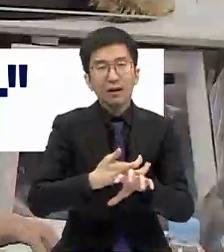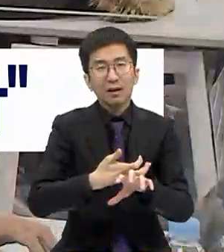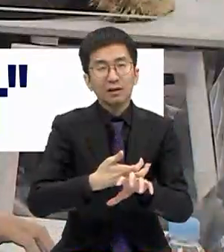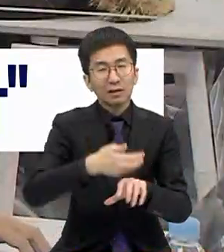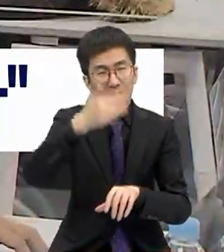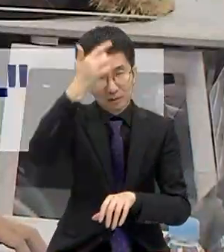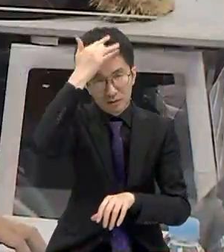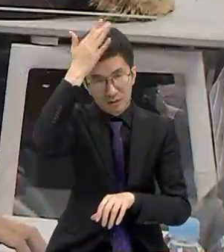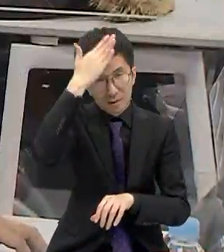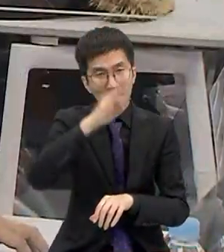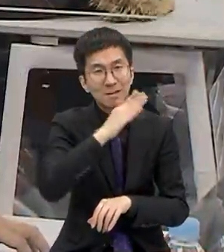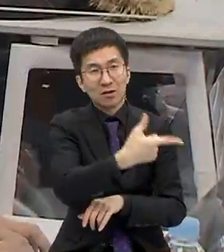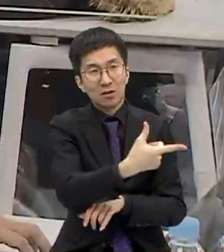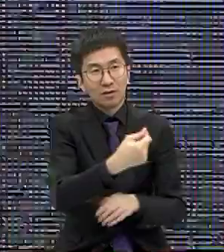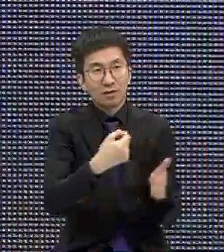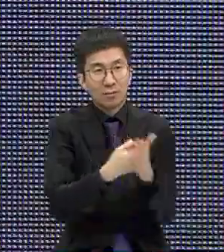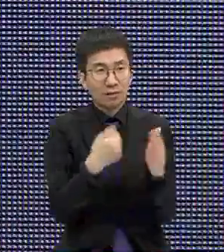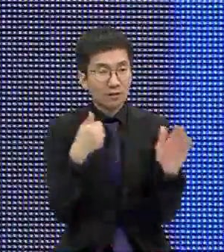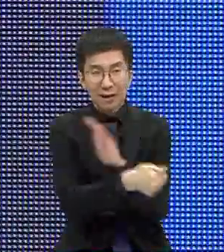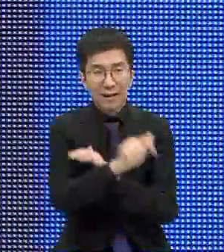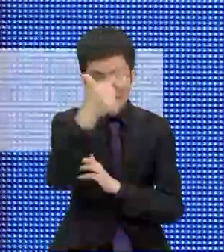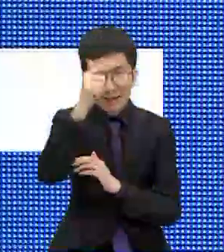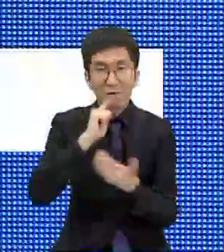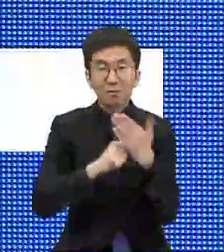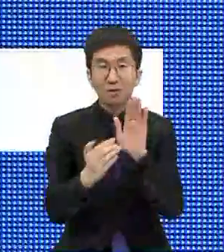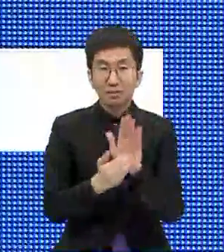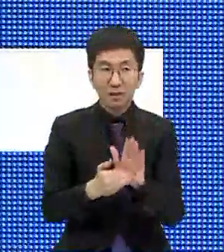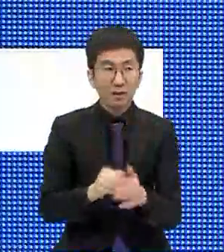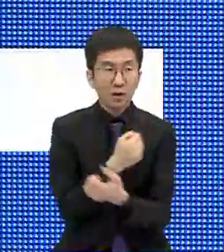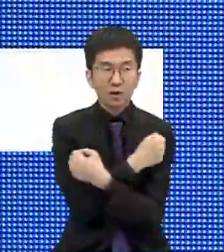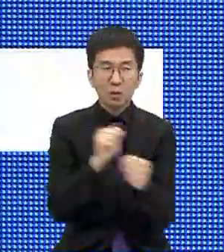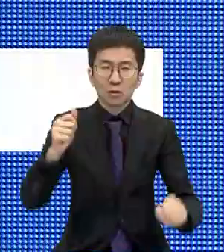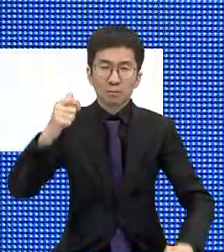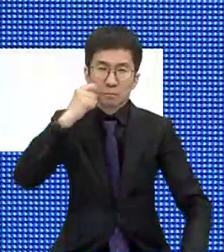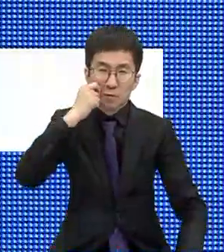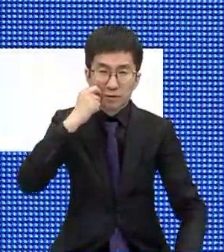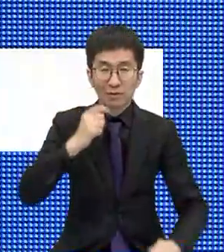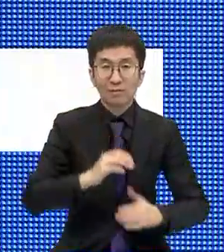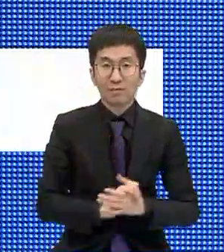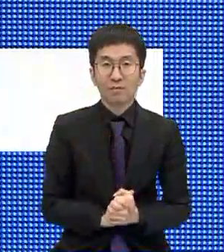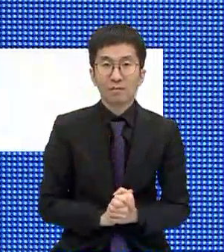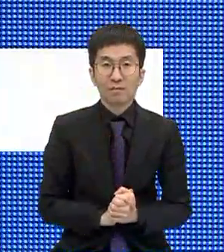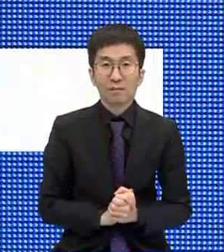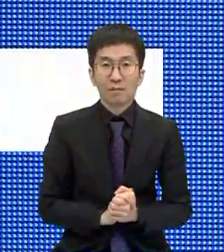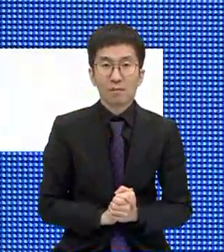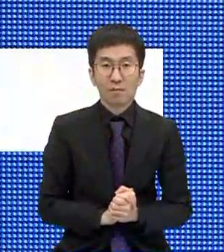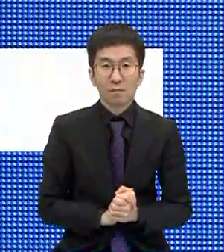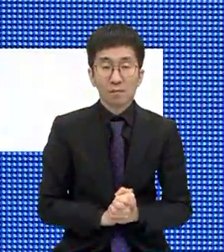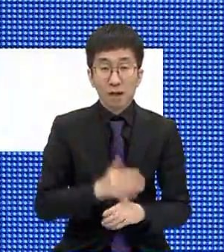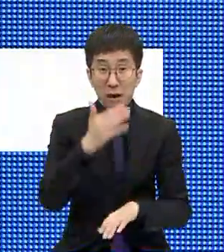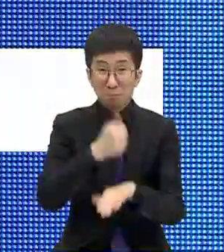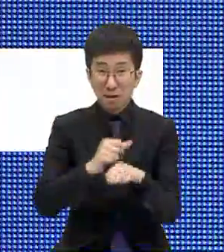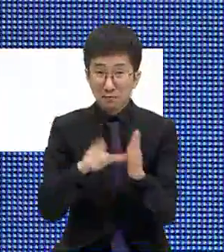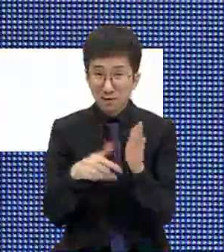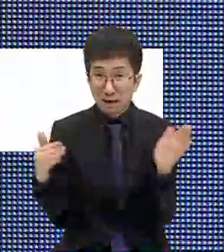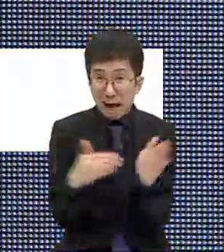가지 않겠다고 밝혔습니다. 결코 용서받을 수 없는 범죄에 대해서 마지막